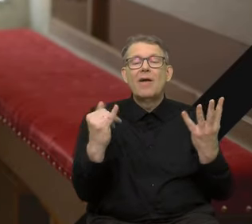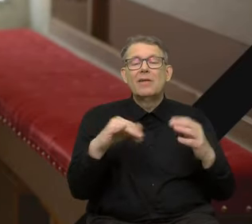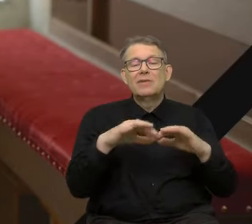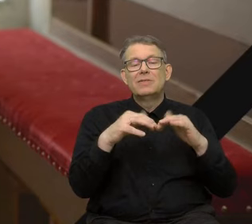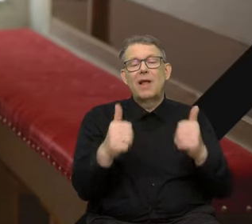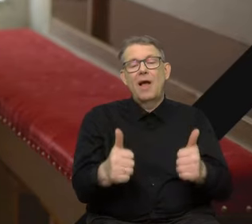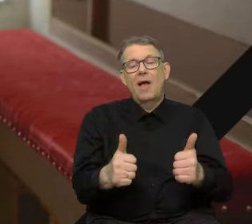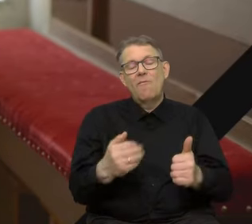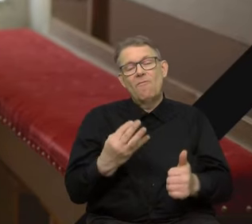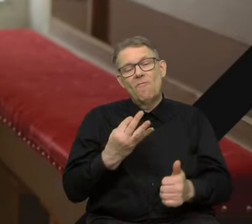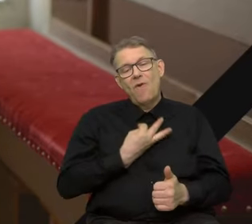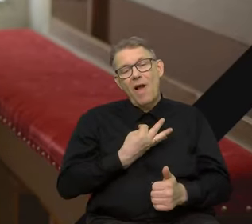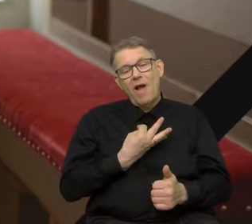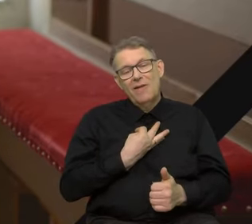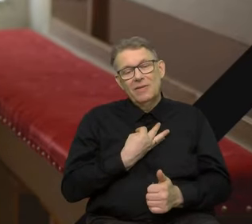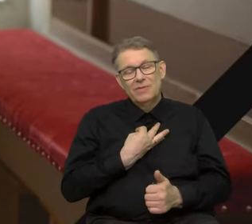własnością